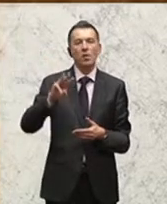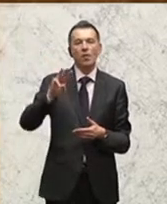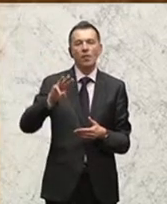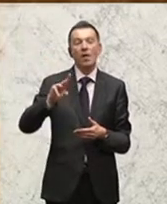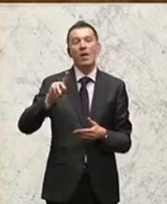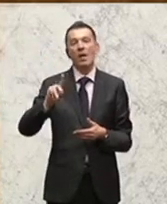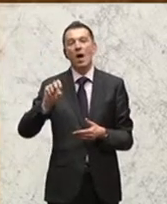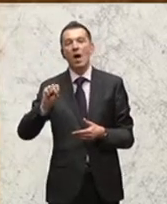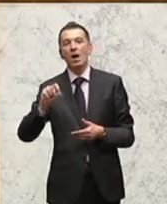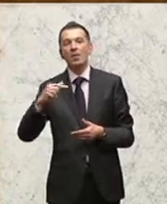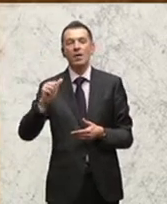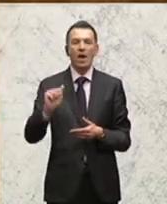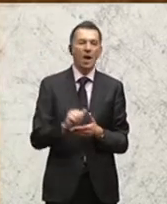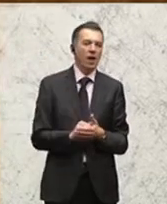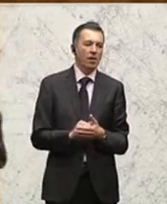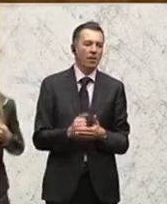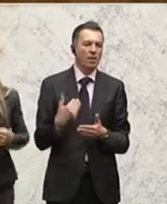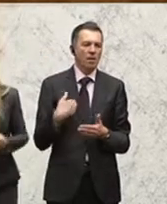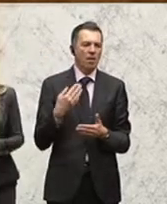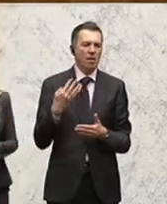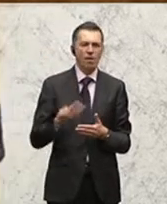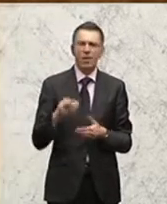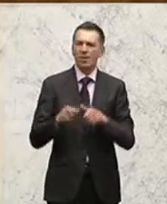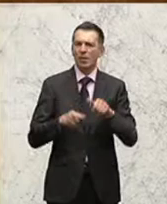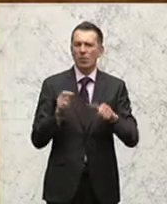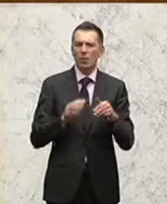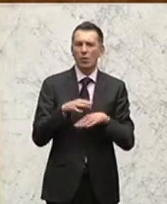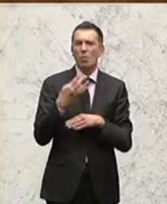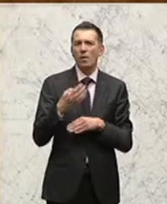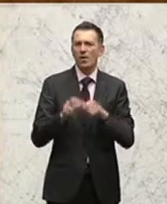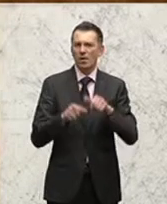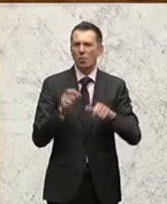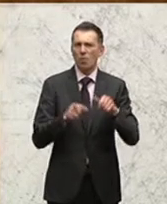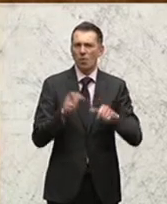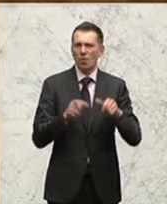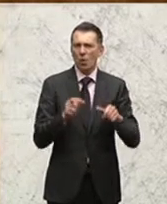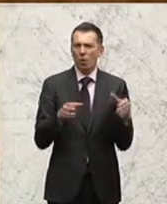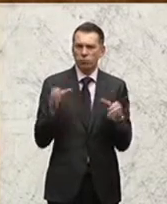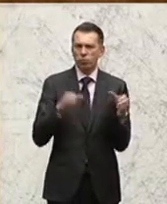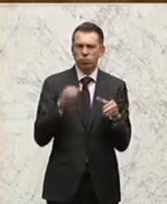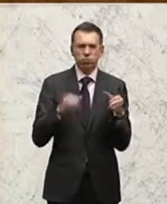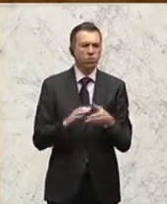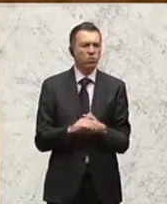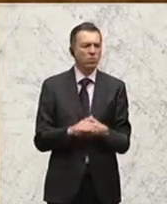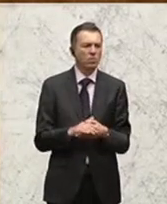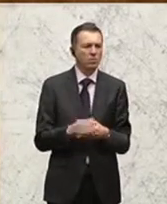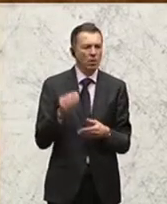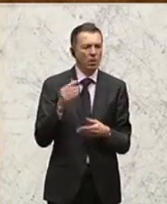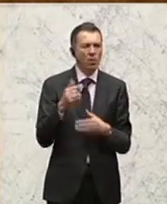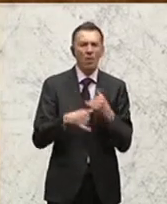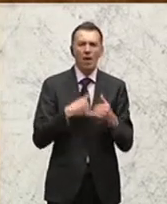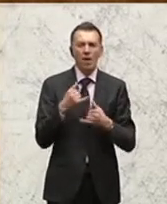ist eigentlich mit einer Anzahl von 40 Personen, ich glaube über 40 Personen sogar, aufgesetzt worden. Wir haben also, glaube ich,